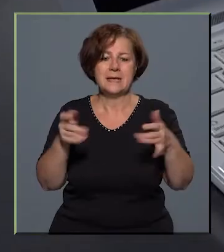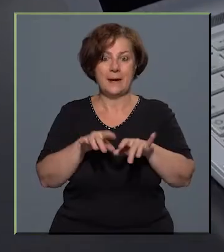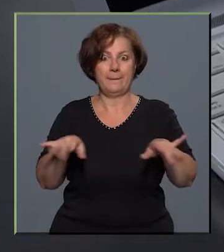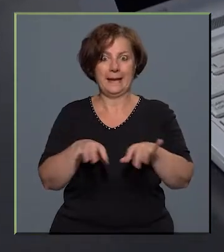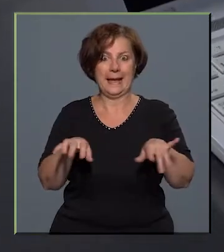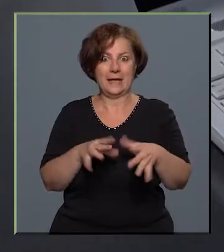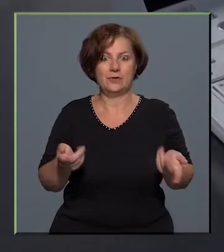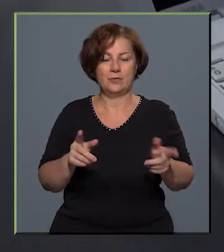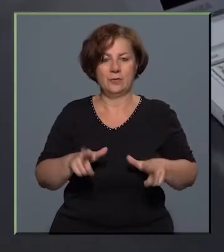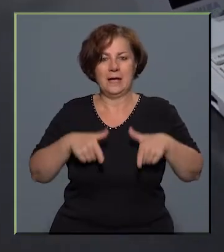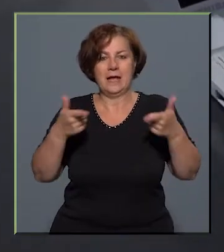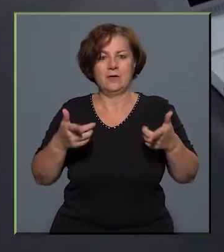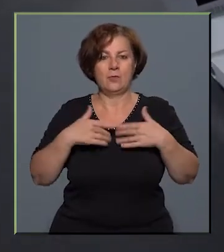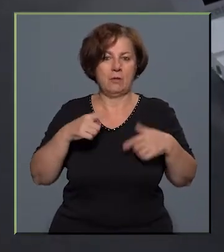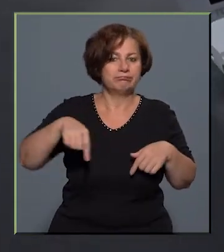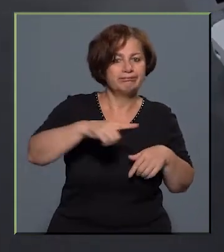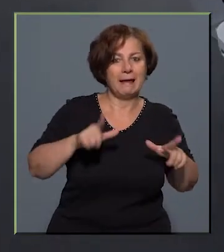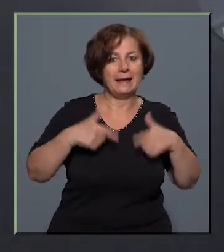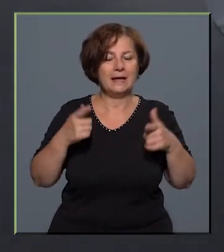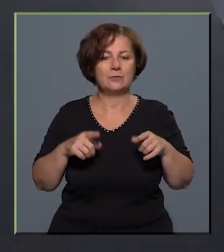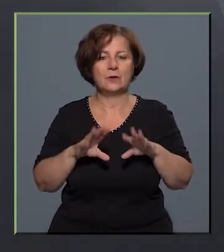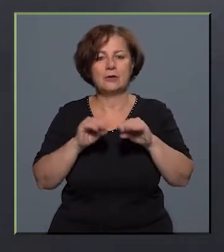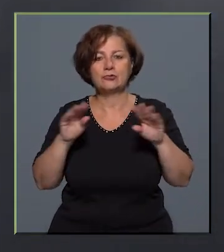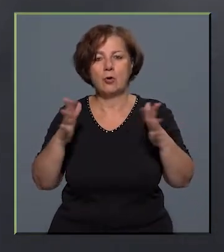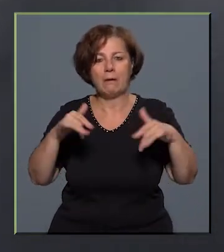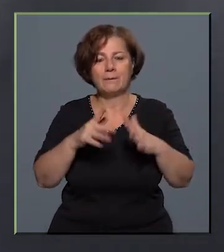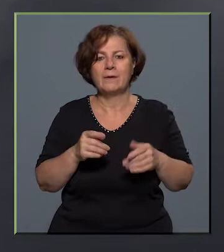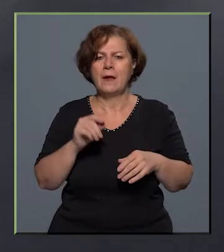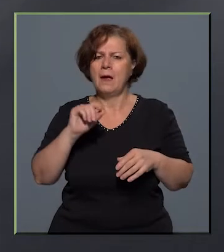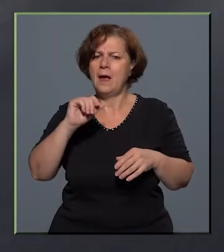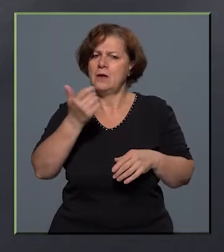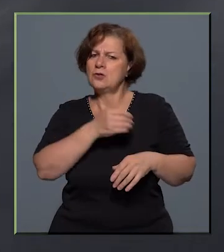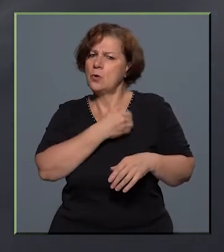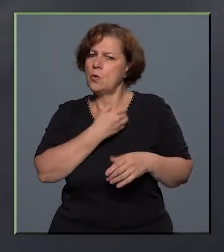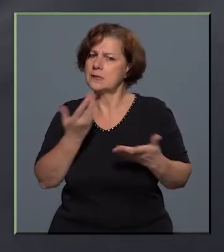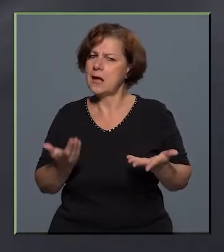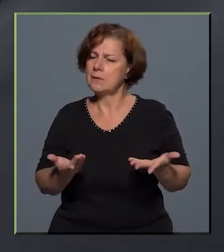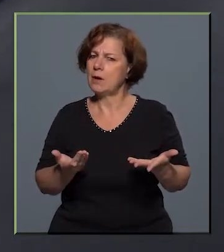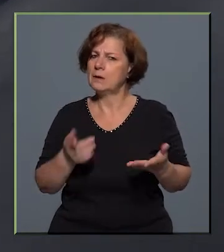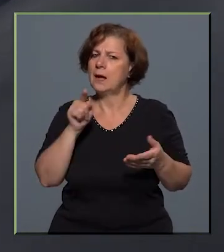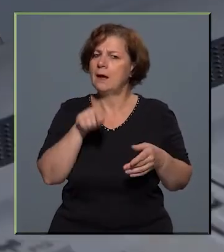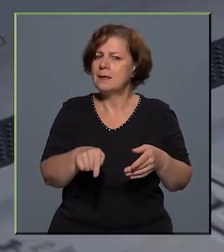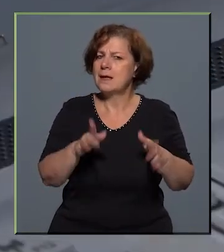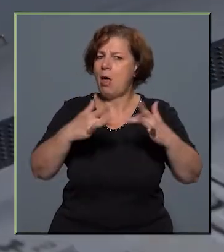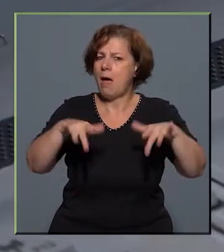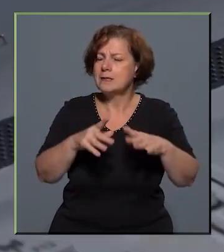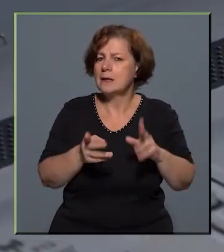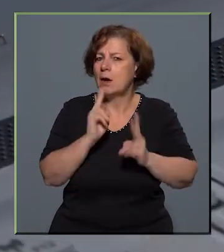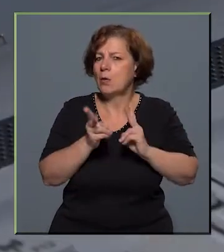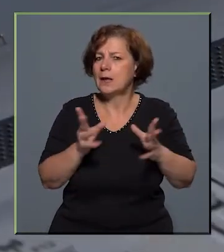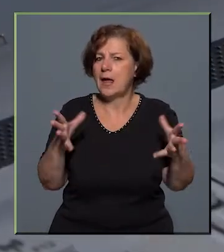billentyűn éljük az életünket nagyon sok felé. Első osztályban ezzel a helyzettel hogy